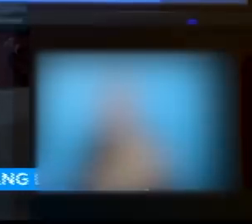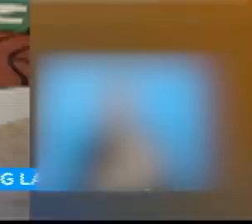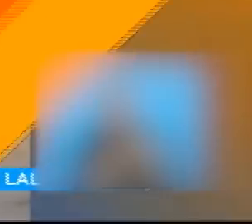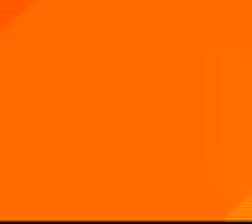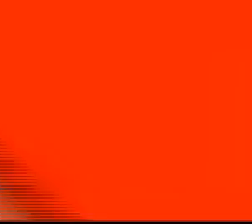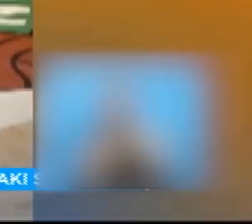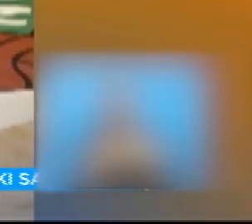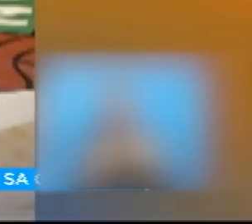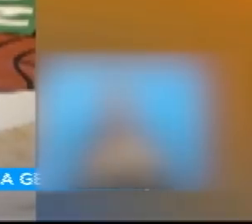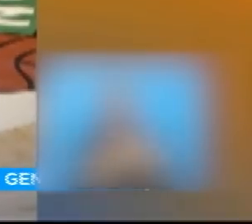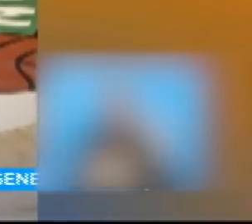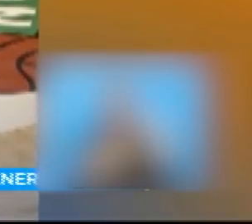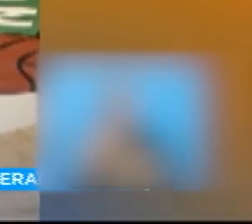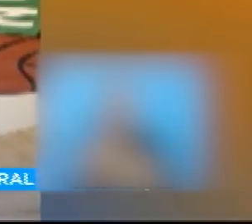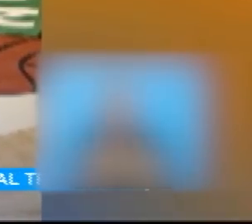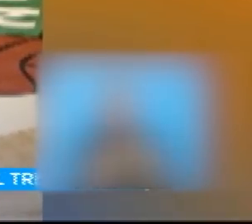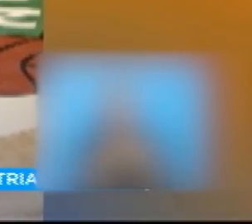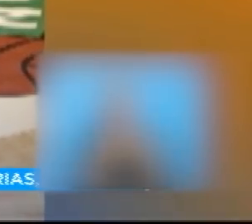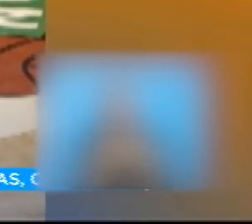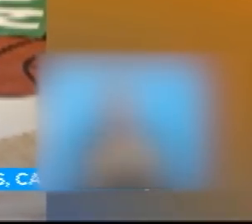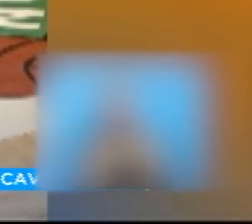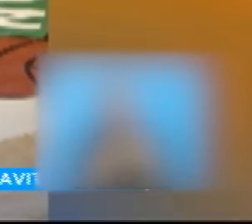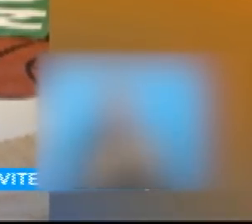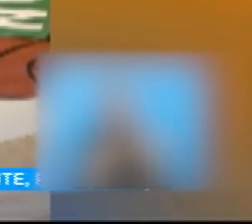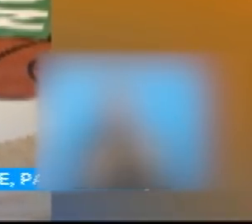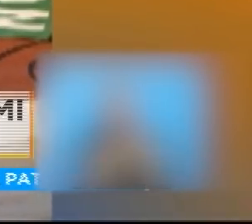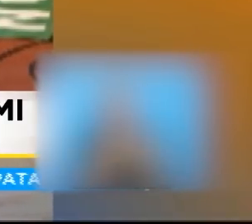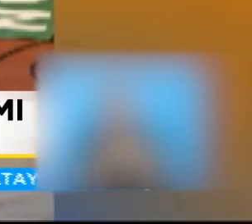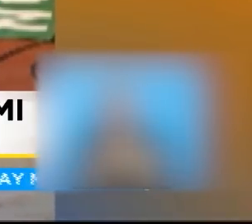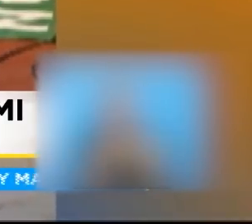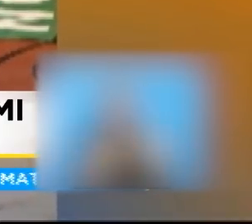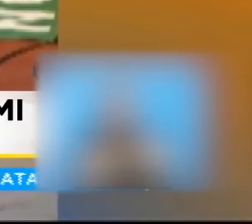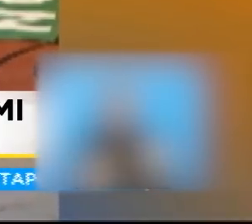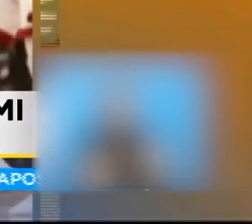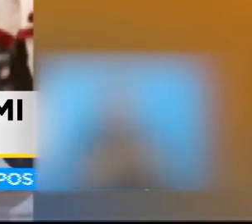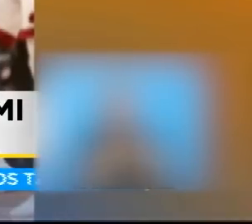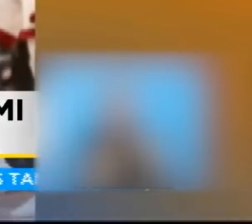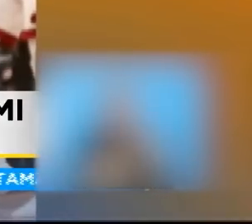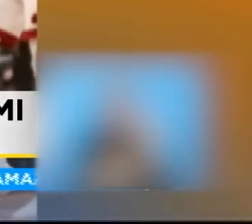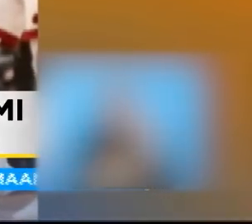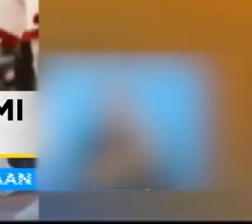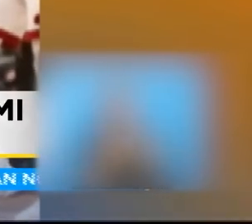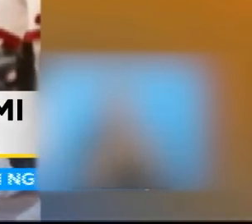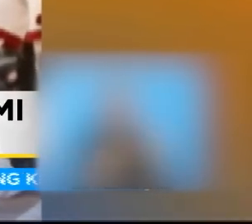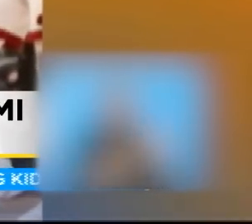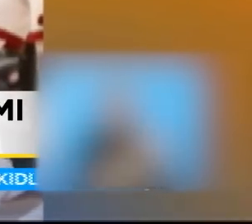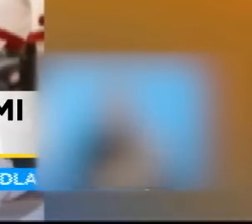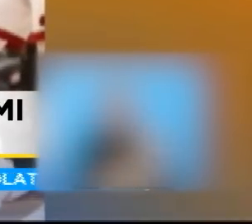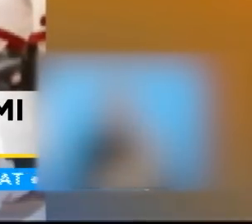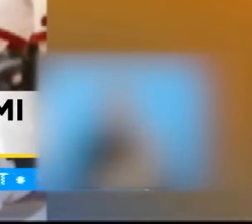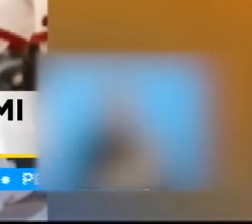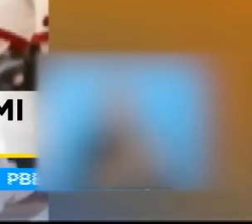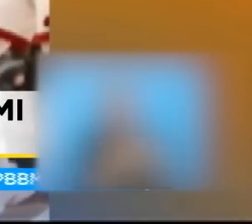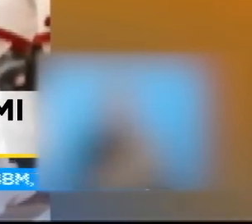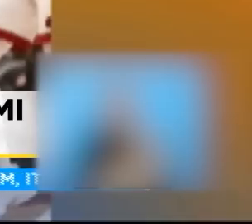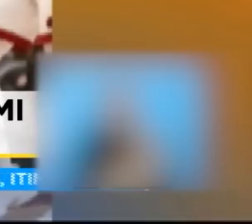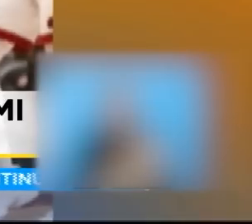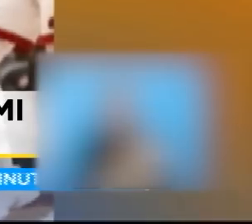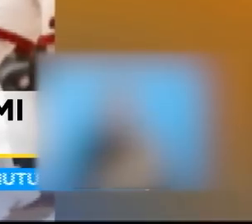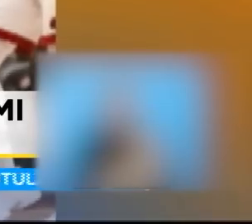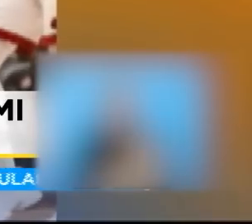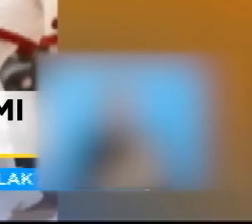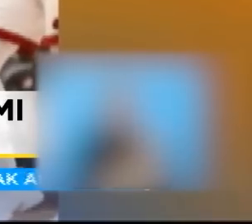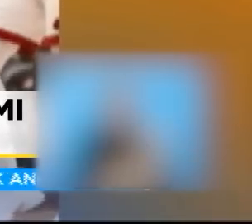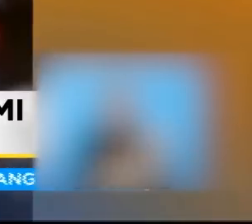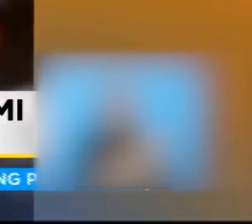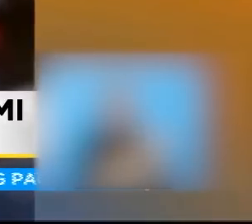Finals. All around ang nilaro ng starters ng Celtics. Nanguna dyan si Jason Tatum na may 21 points, 11 assists